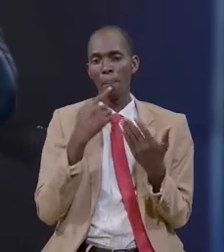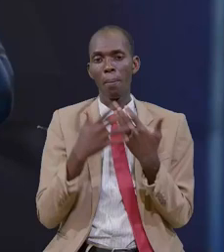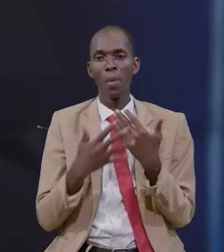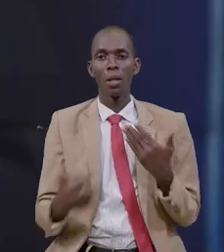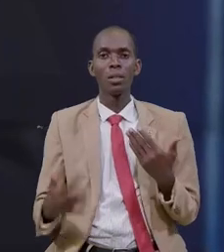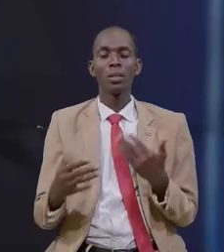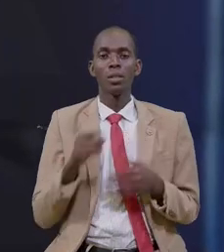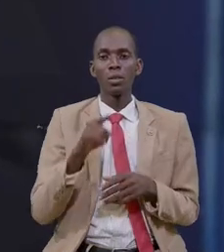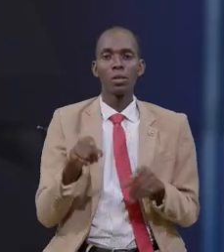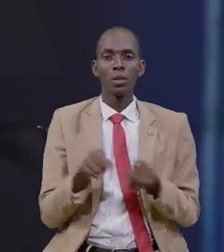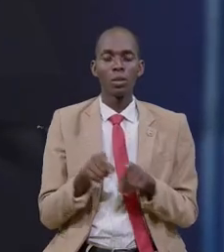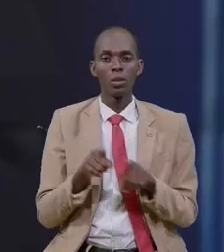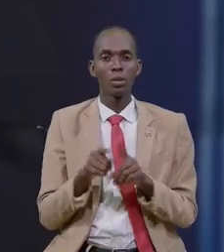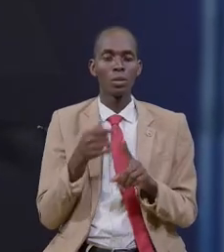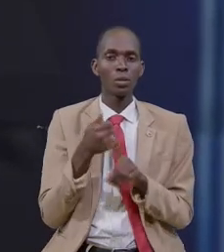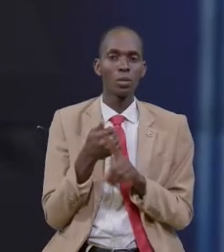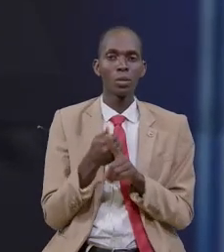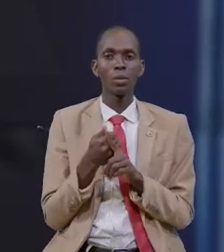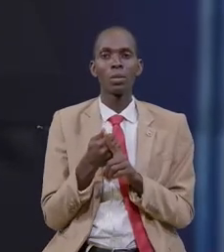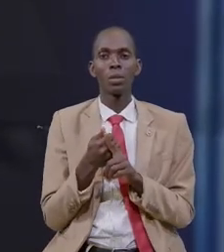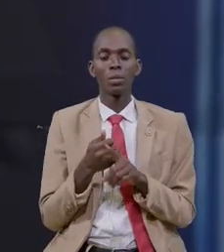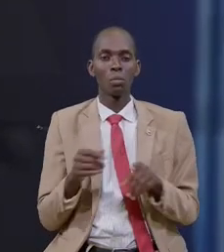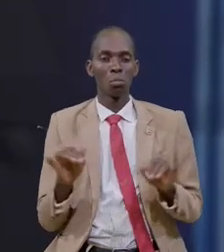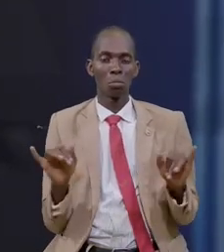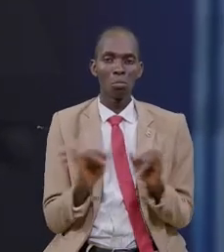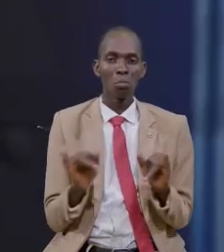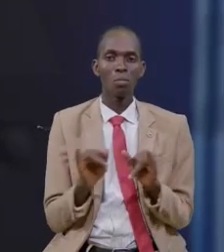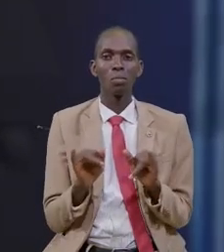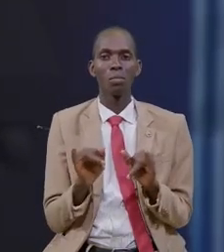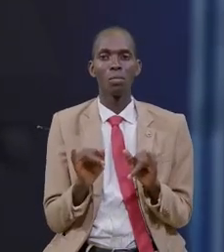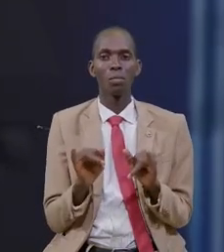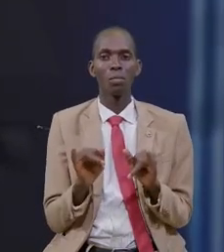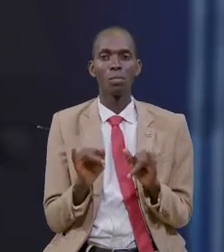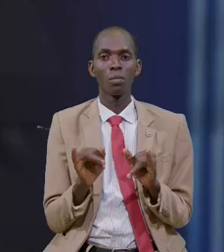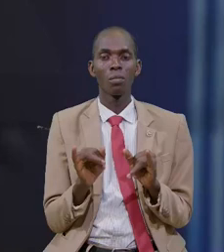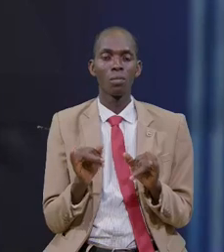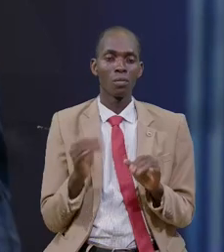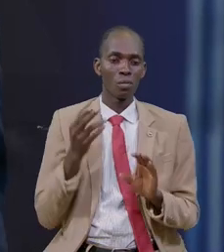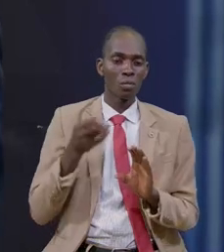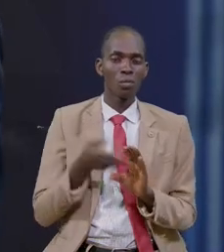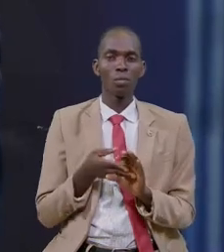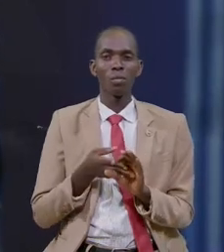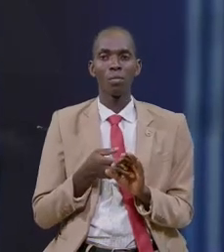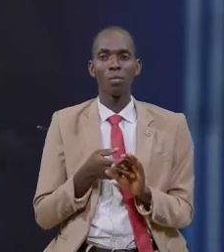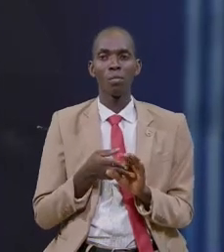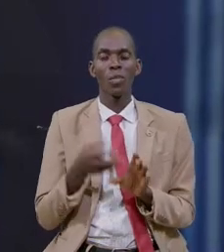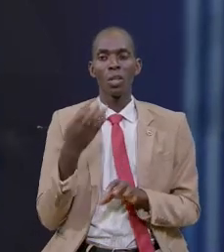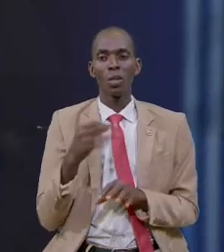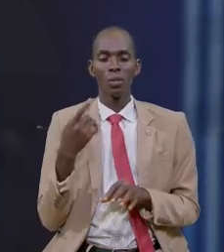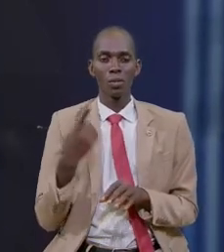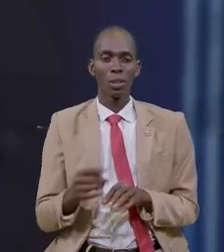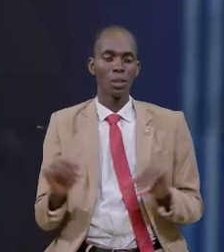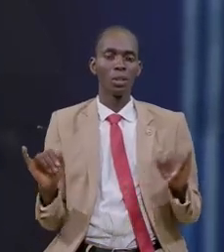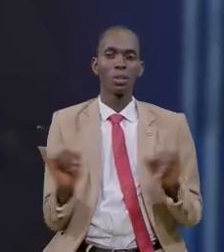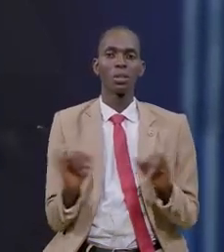il a également participé lui-même, afin que par la mort, il anéantit